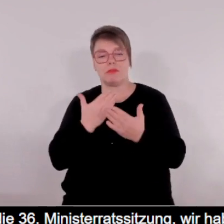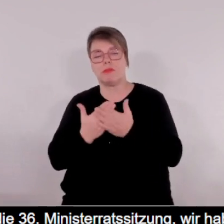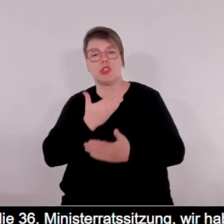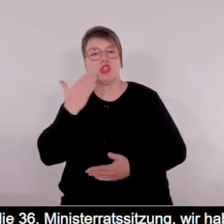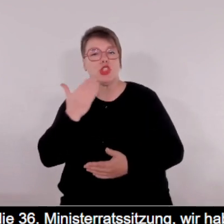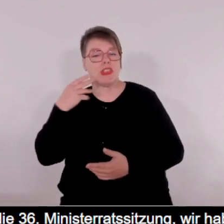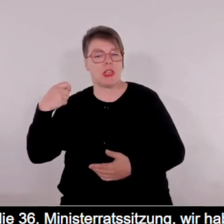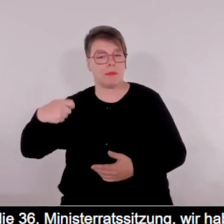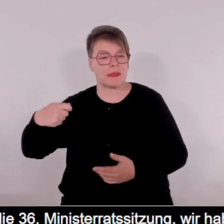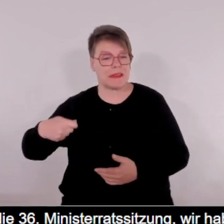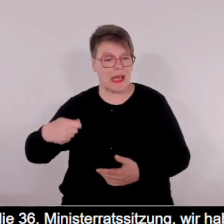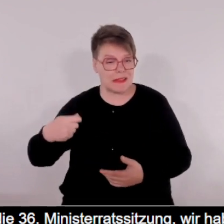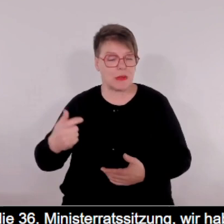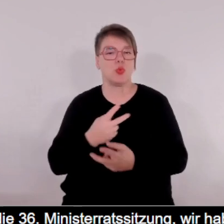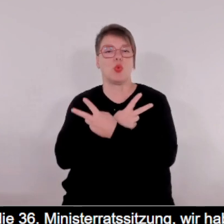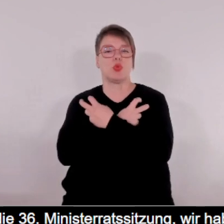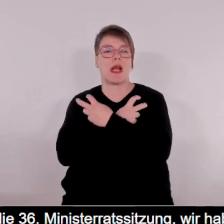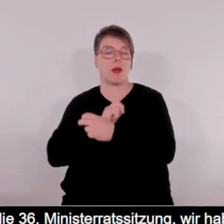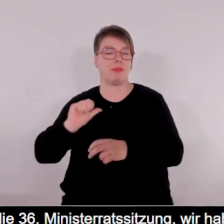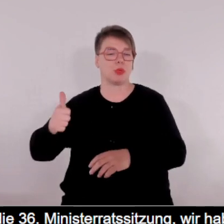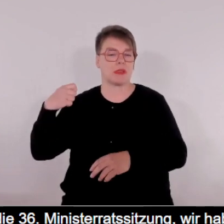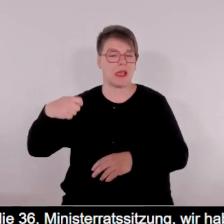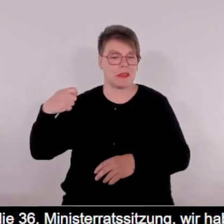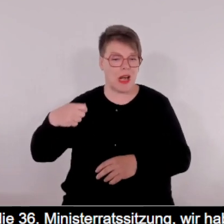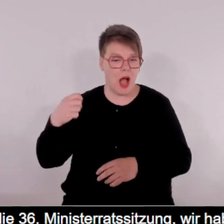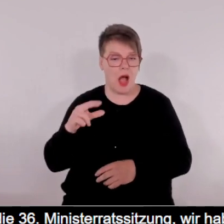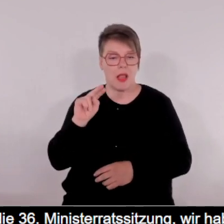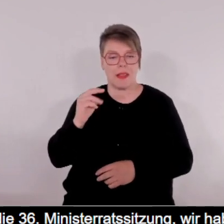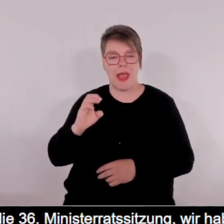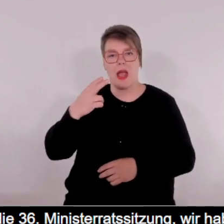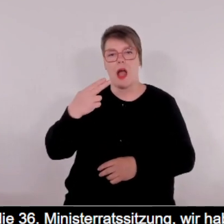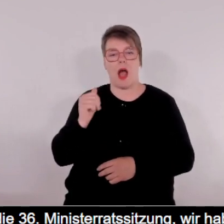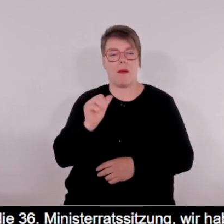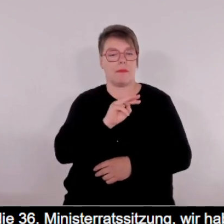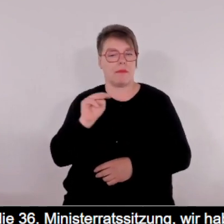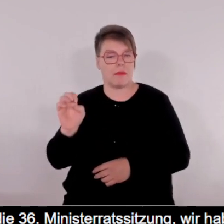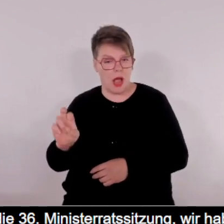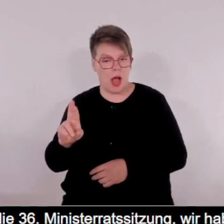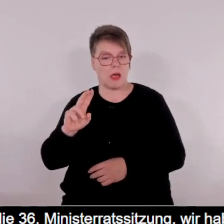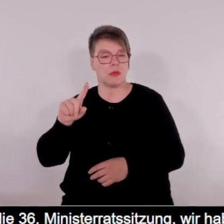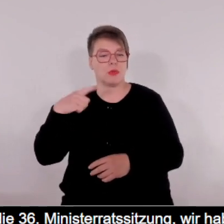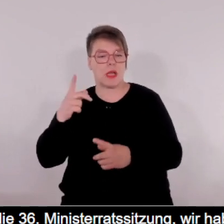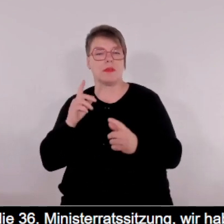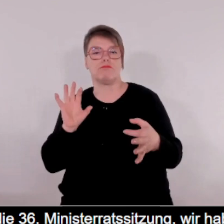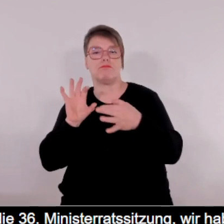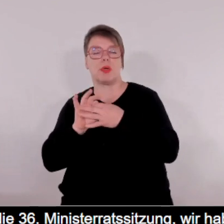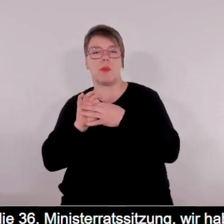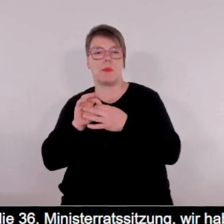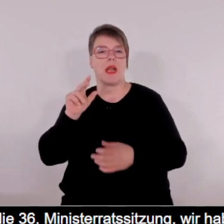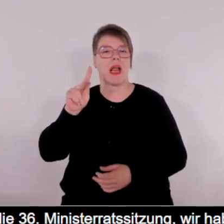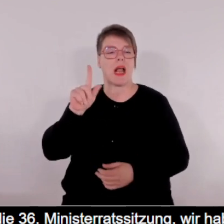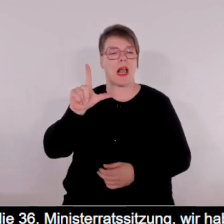Wirtschaft, mit den DAX-Vorständen ausgetauscht, im Juli zum Beispiel, oder mit der VBW, dem Geschäftsführer Brossard im September.